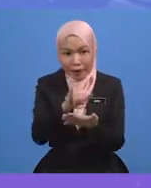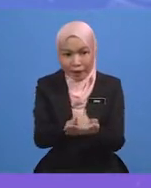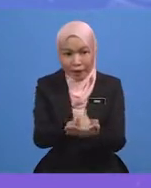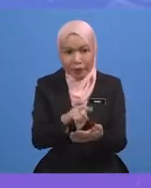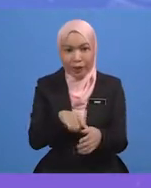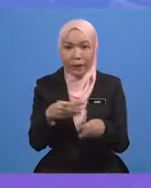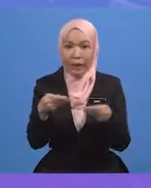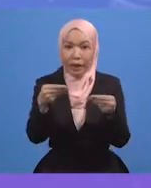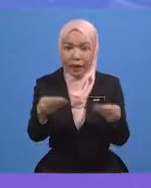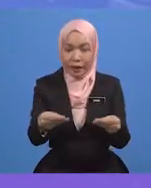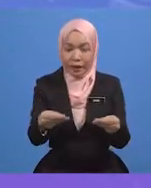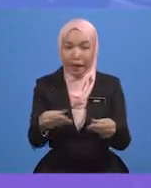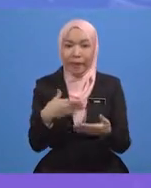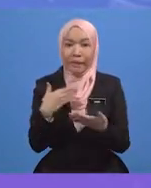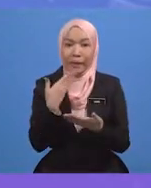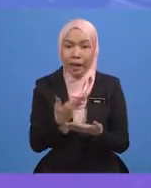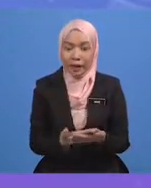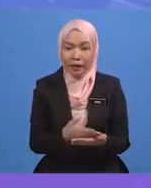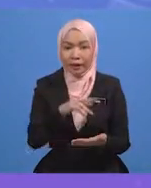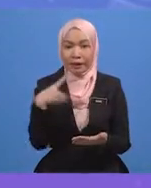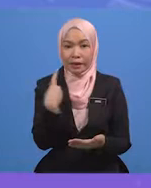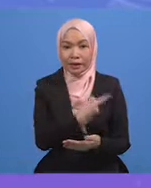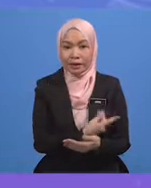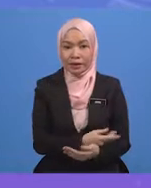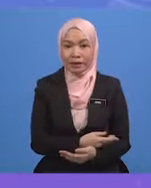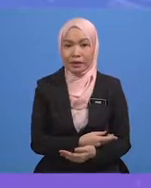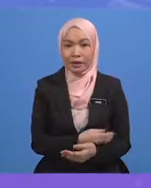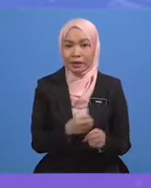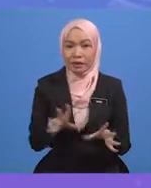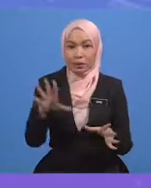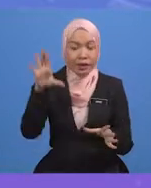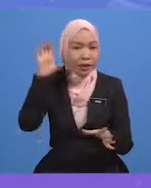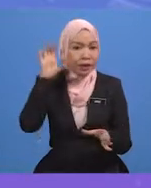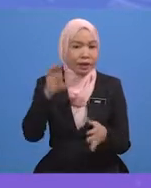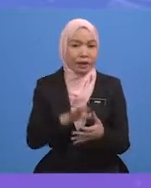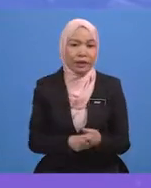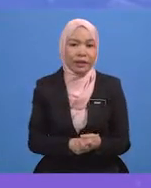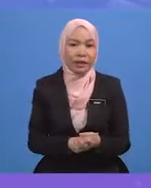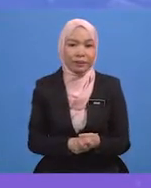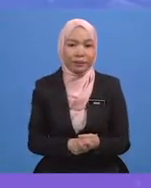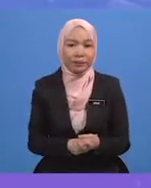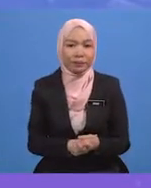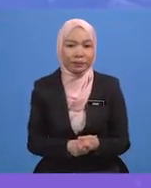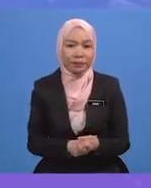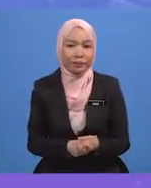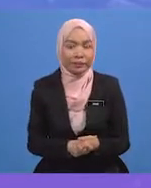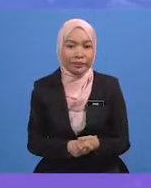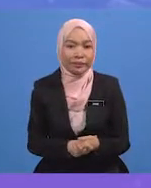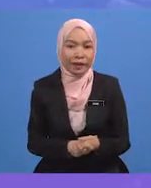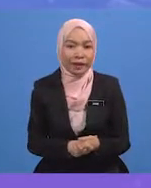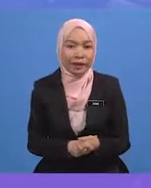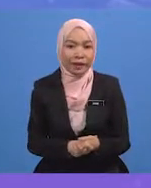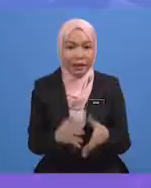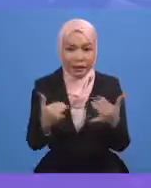murid-murid, kita dah kenal sedikit sebanyak biodata ringkas tentang Hamka. Kita beralih pula ke subtopik